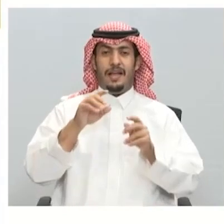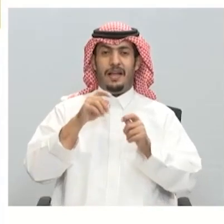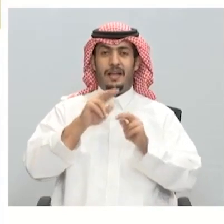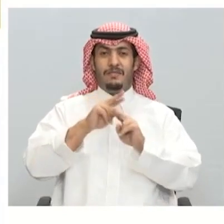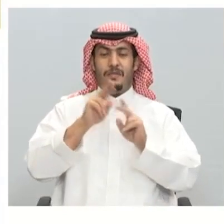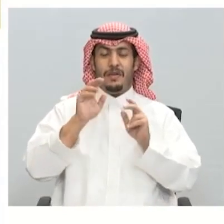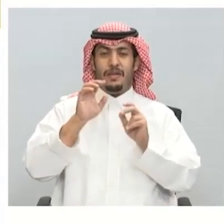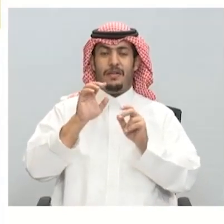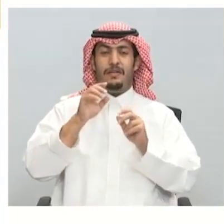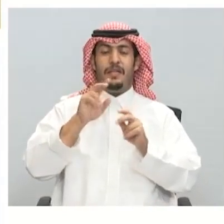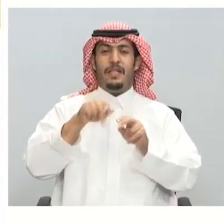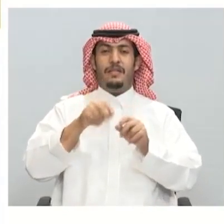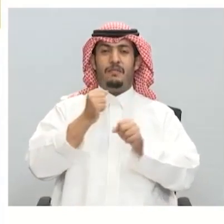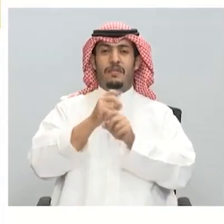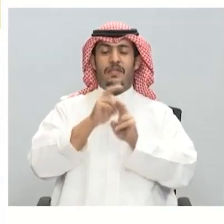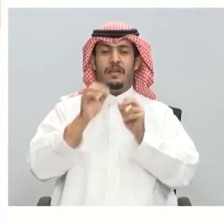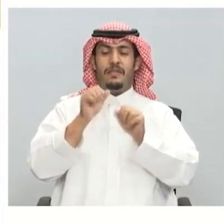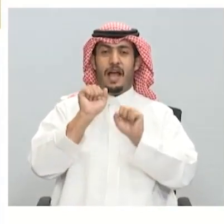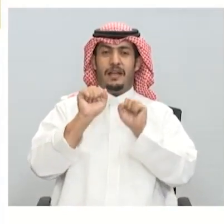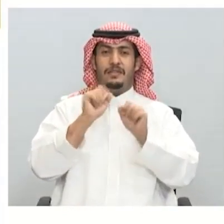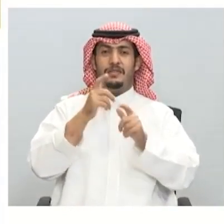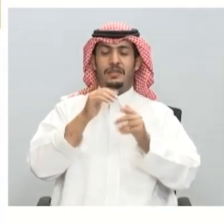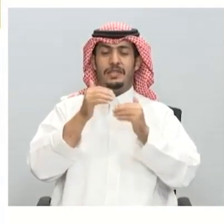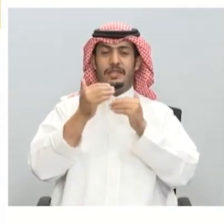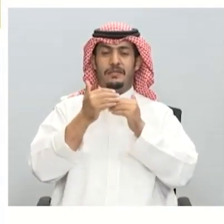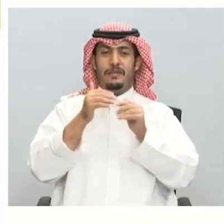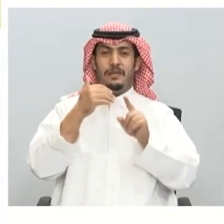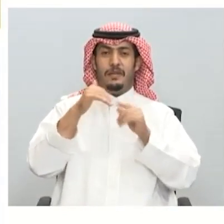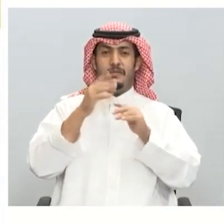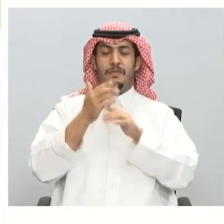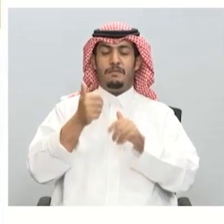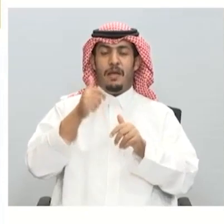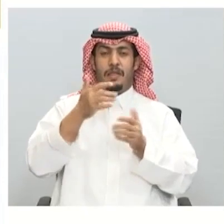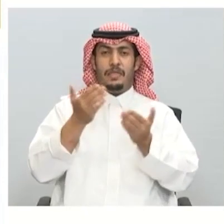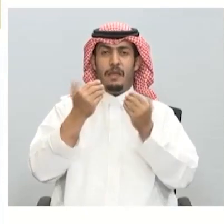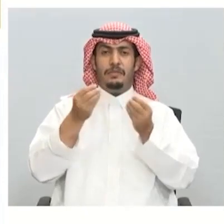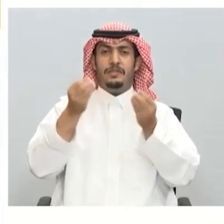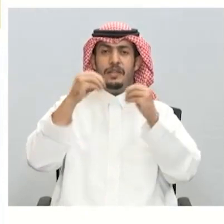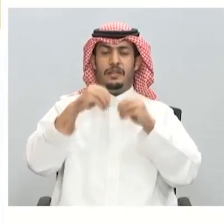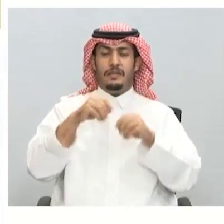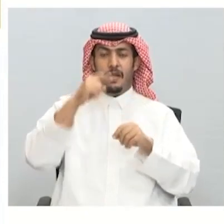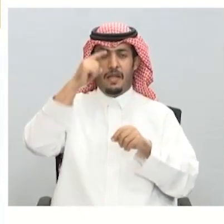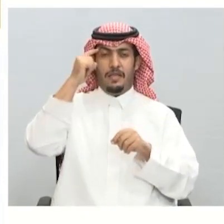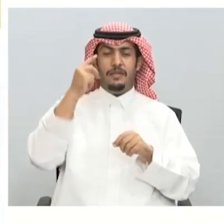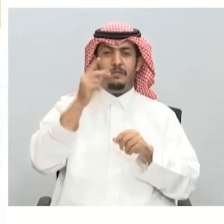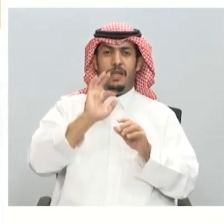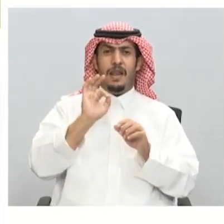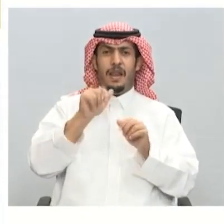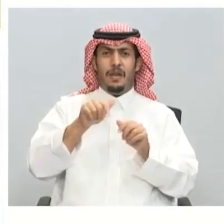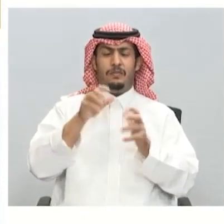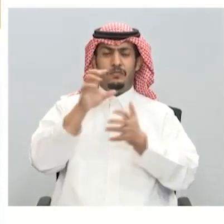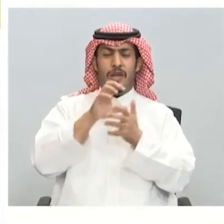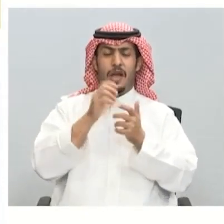هنالك وظائف قد تغيرت خصائصها وصفاتها وبالتالي اصبحنا لك بالطلبات جديده لو نظرنا ايضا الى الازمات